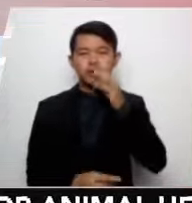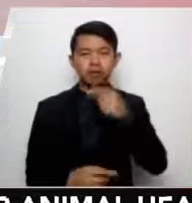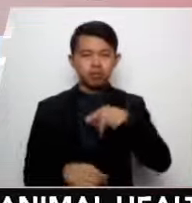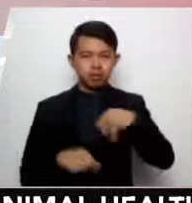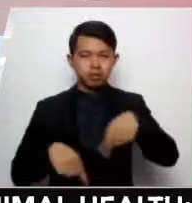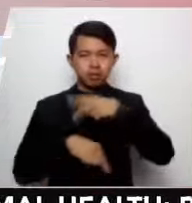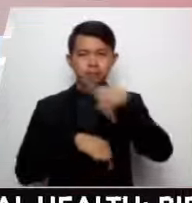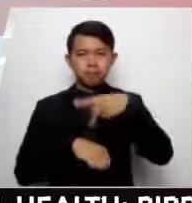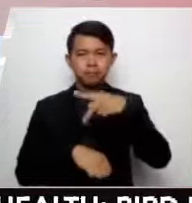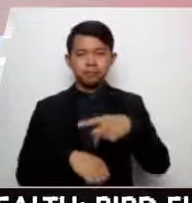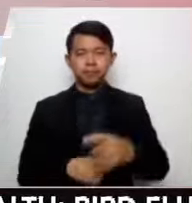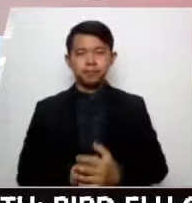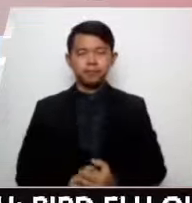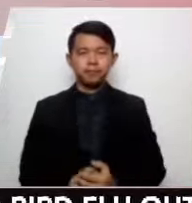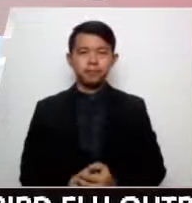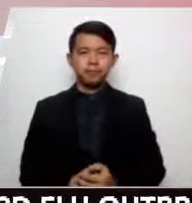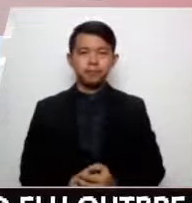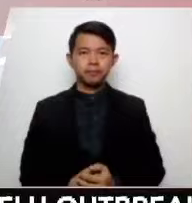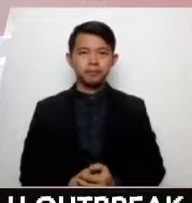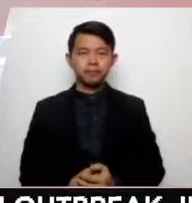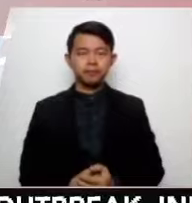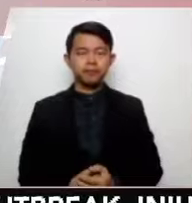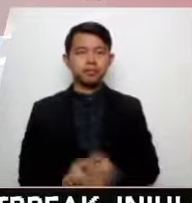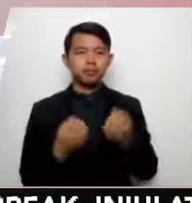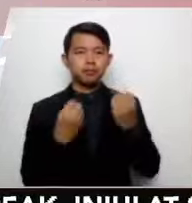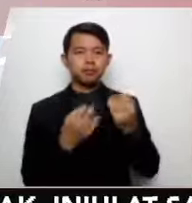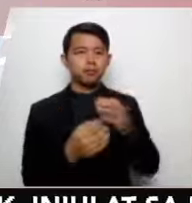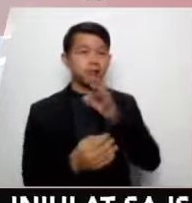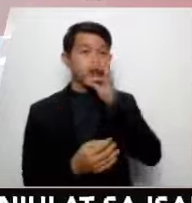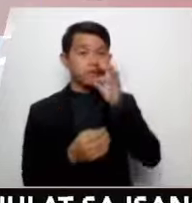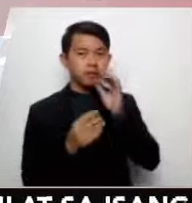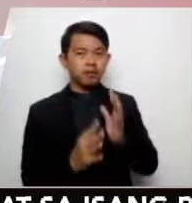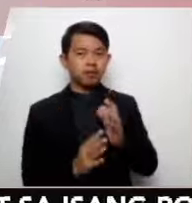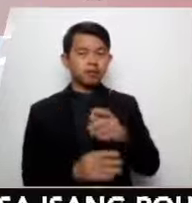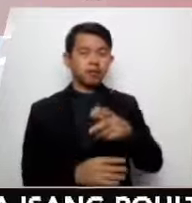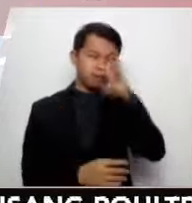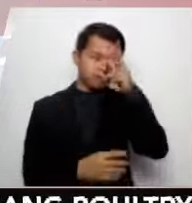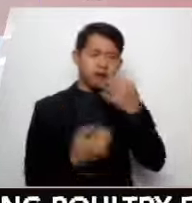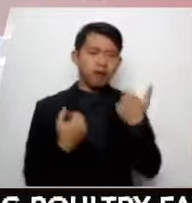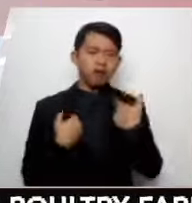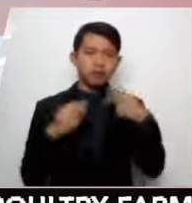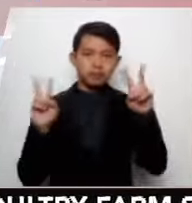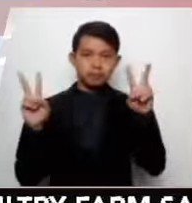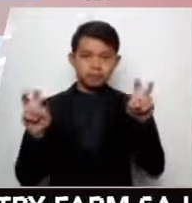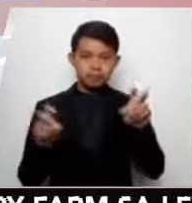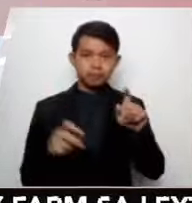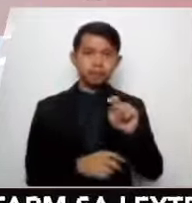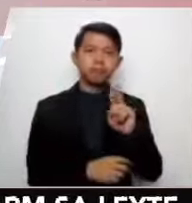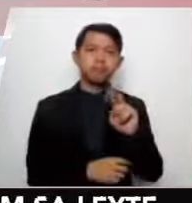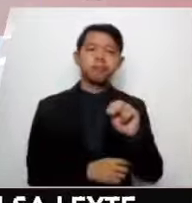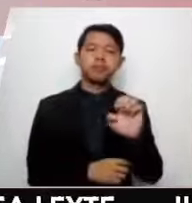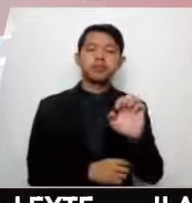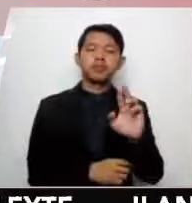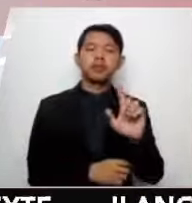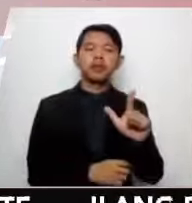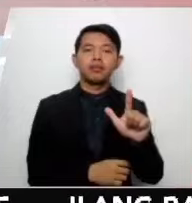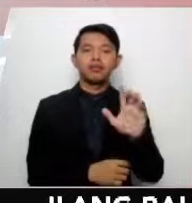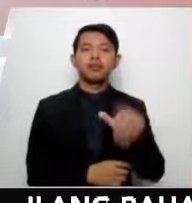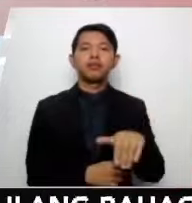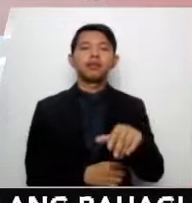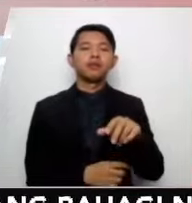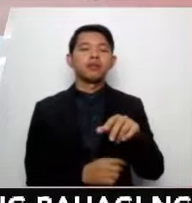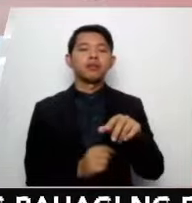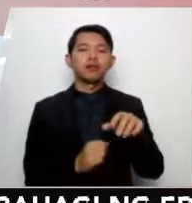naman doon sa operators natin ay merong mga tinatawag natin na tunnel ventilation at saka mga ventilation Ang